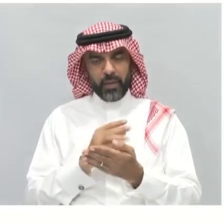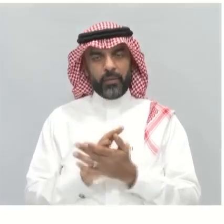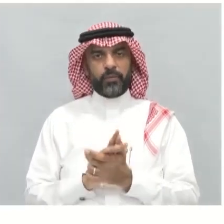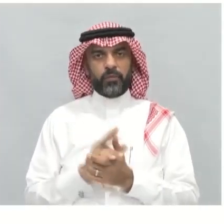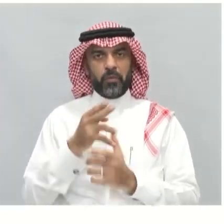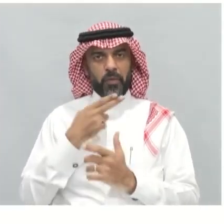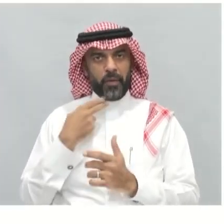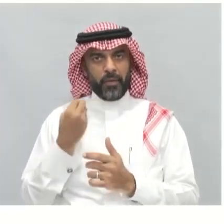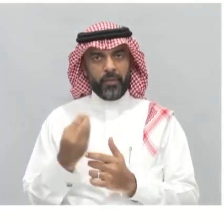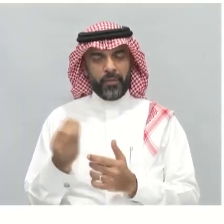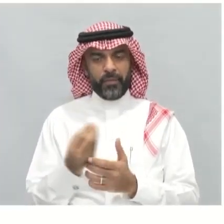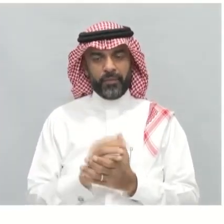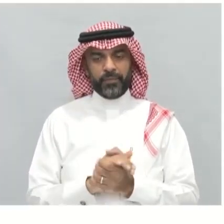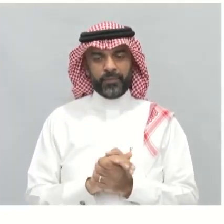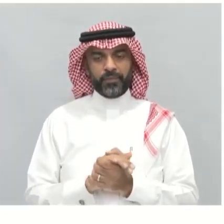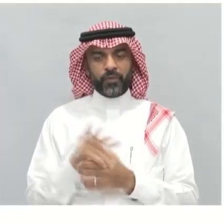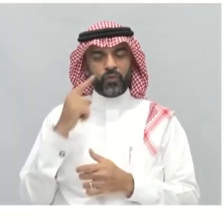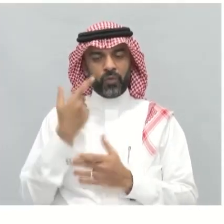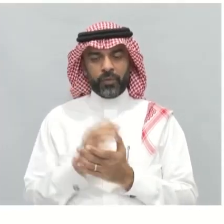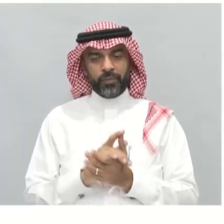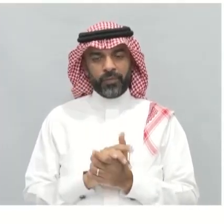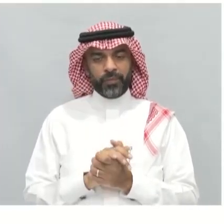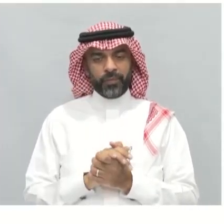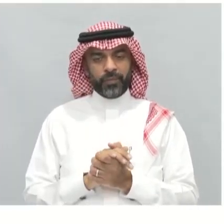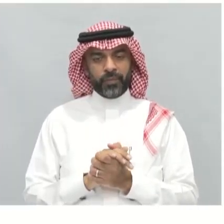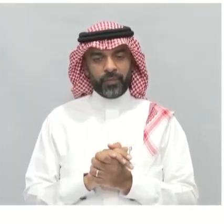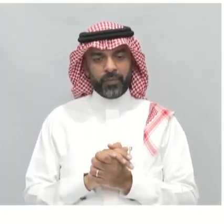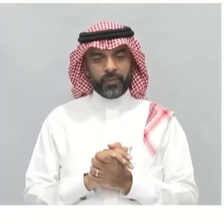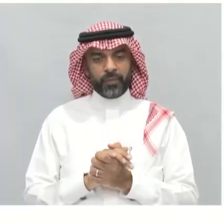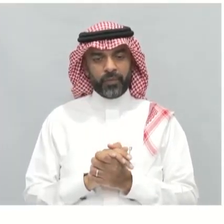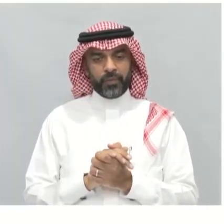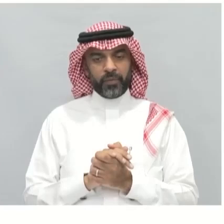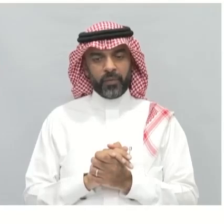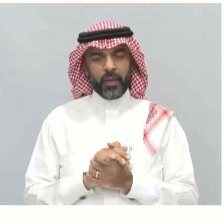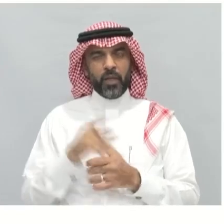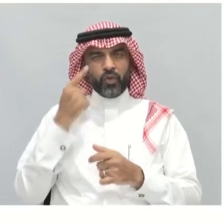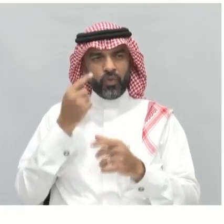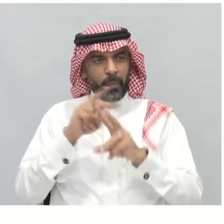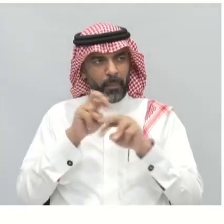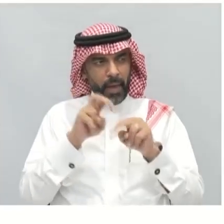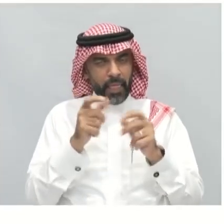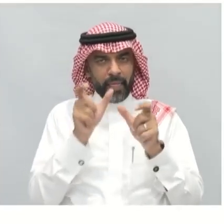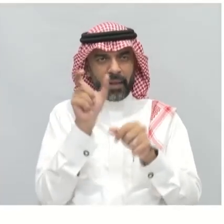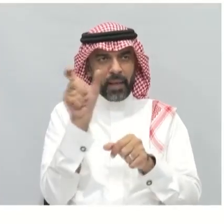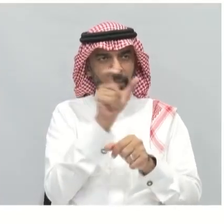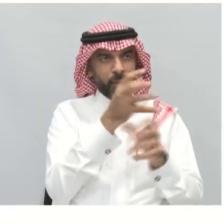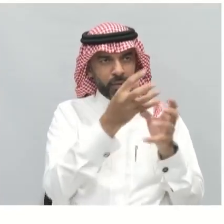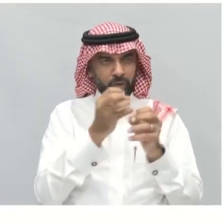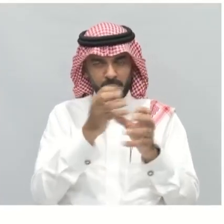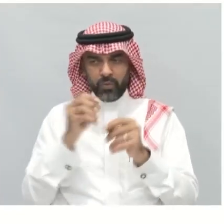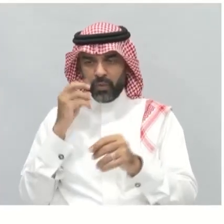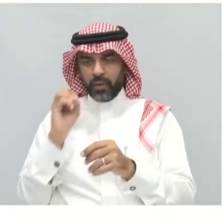جيد هنا يقول اجمع كلمات تمثل ما تعلمته من الدرس الاملائي ثم اصنفها وفق